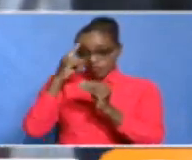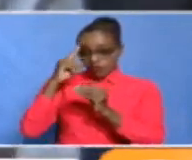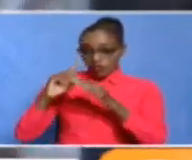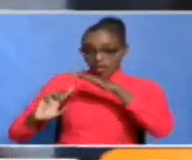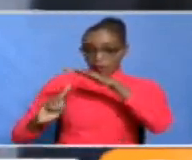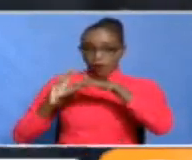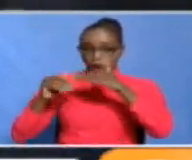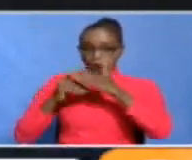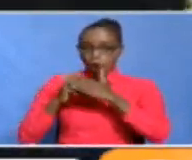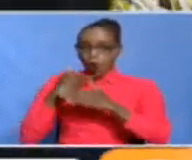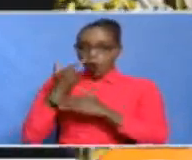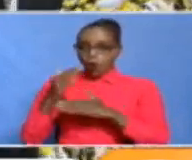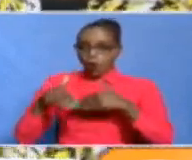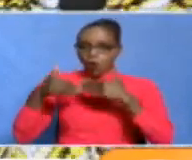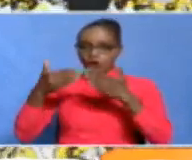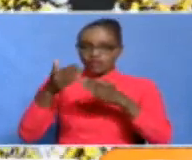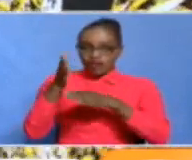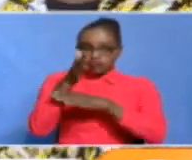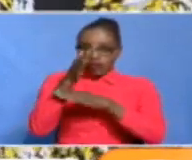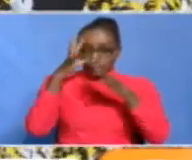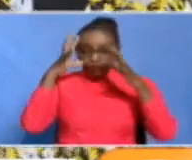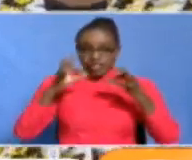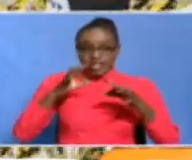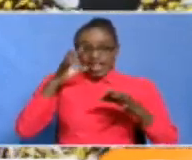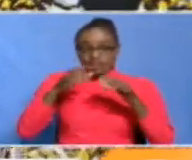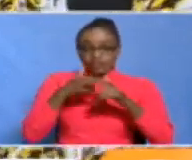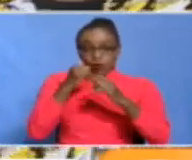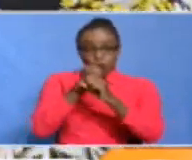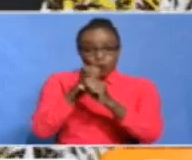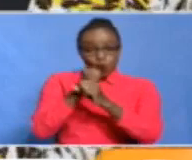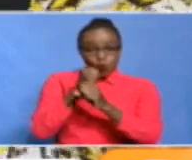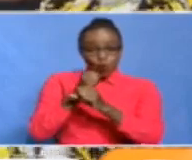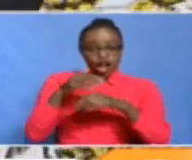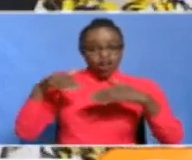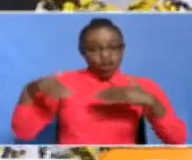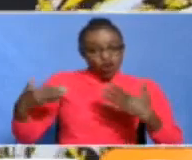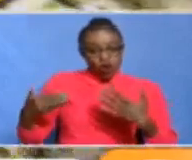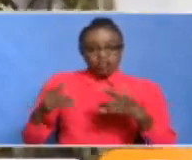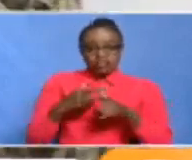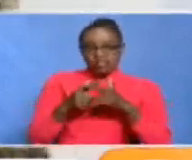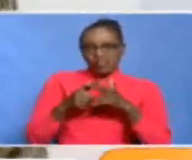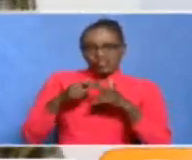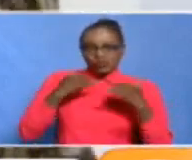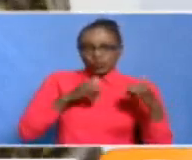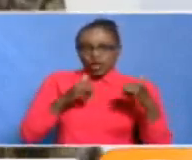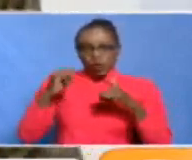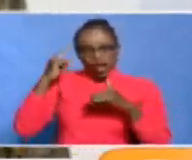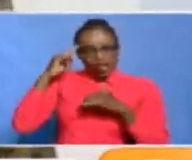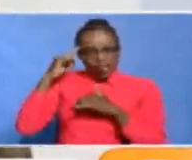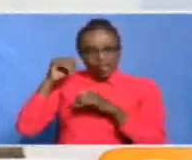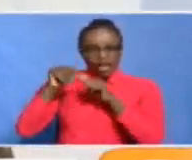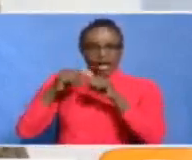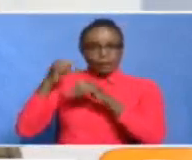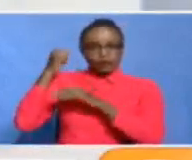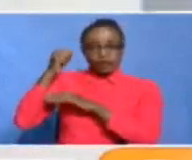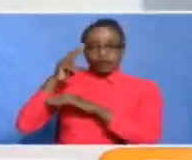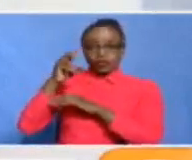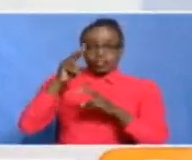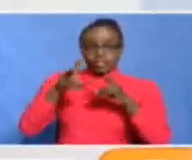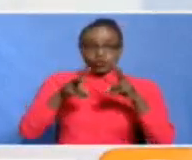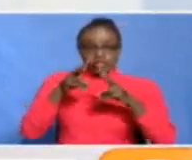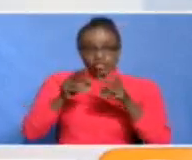kuwa wote aliowakabidhi bendera waamue iwapo watachapa kazi au kupiga mahesabu ya siasa za ikulu mwaka